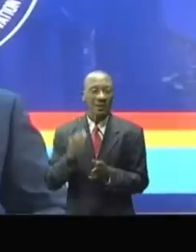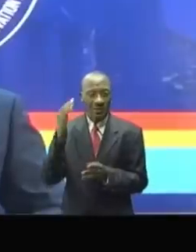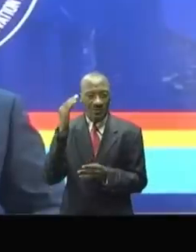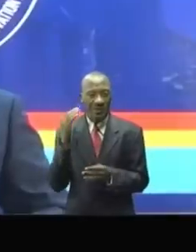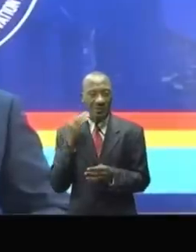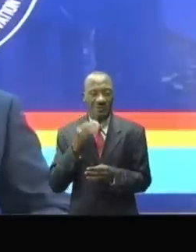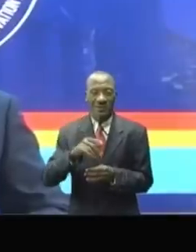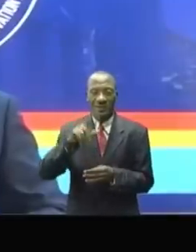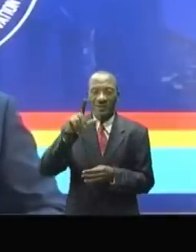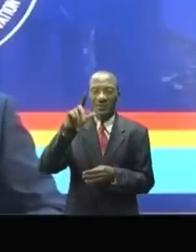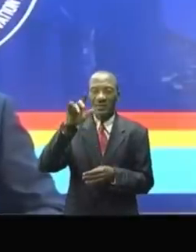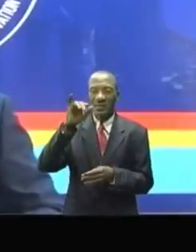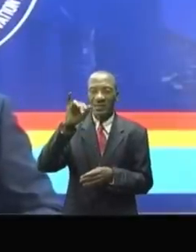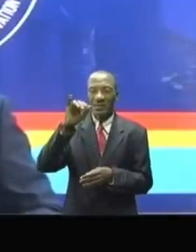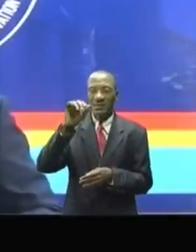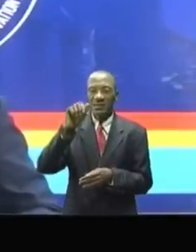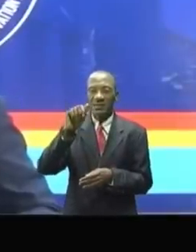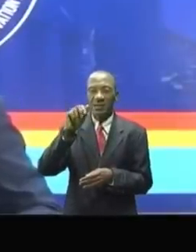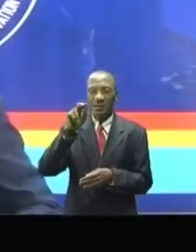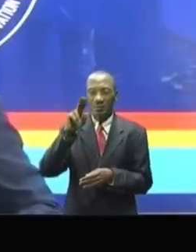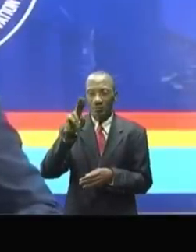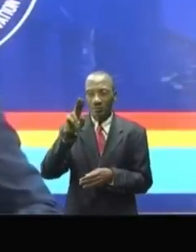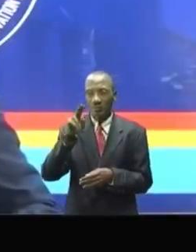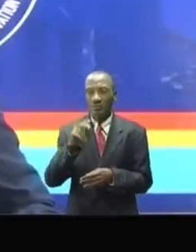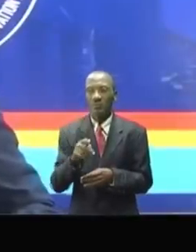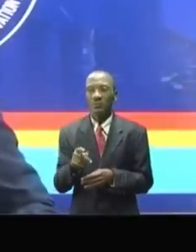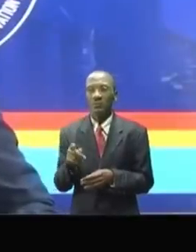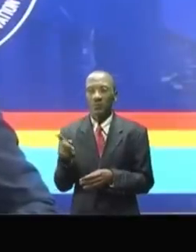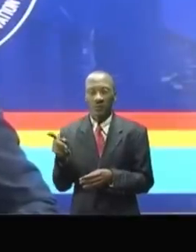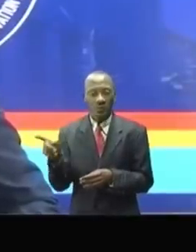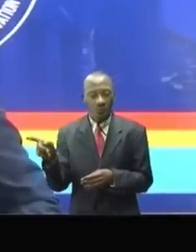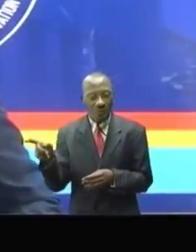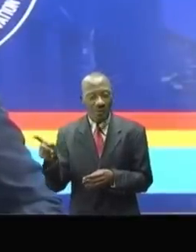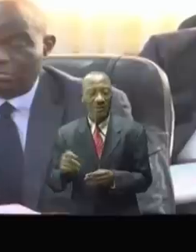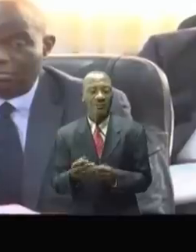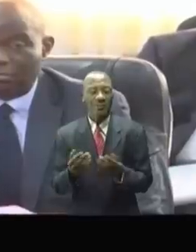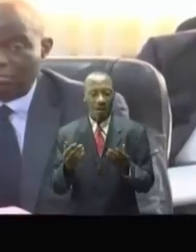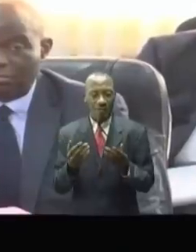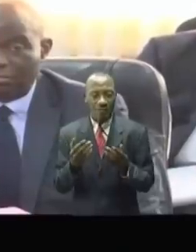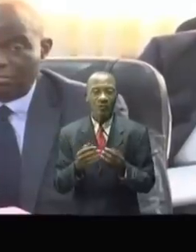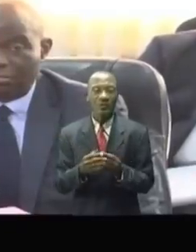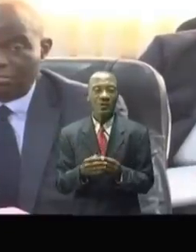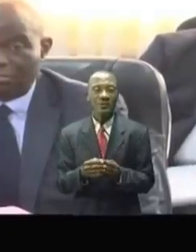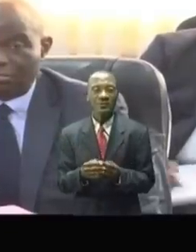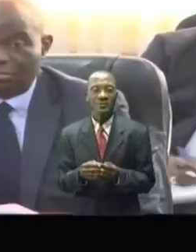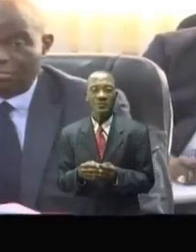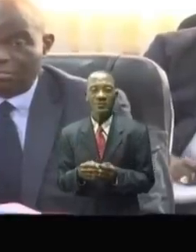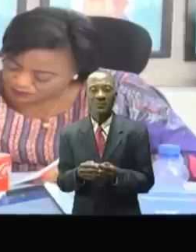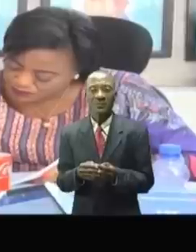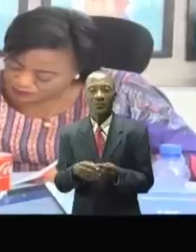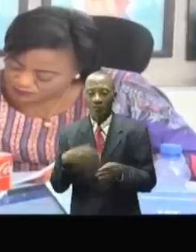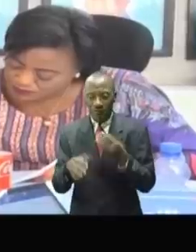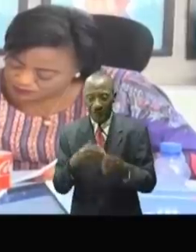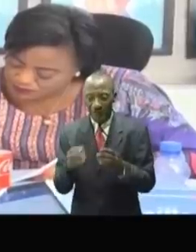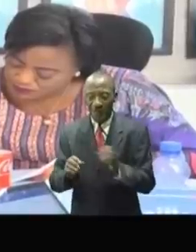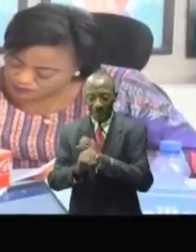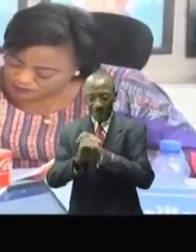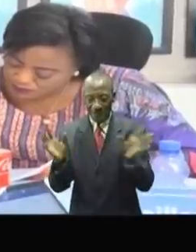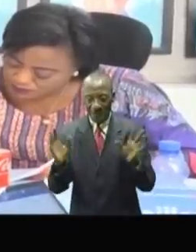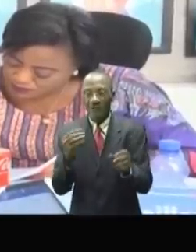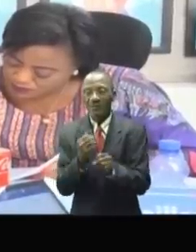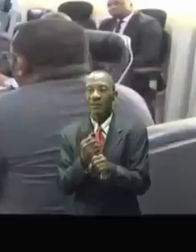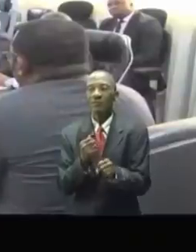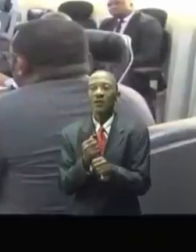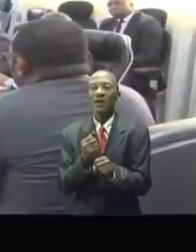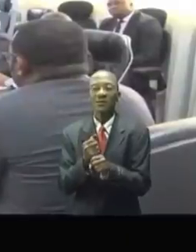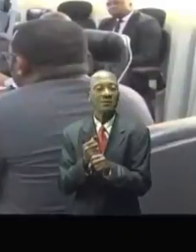hoc qui sera composée aussi bien des cadres de la DGDA que des experts du ministère de la fonction publique.